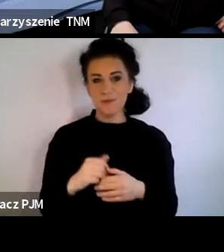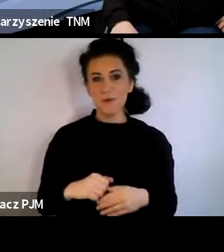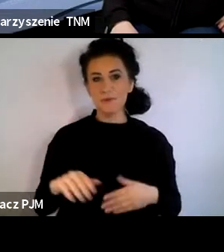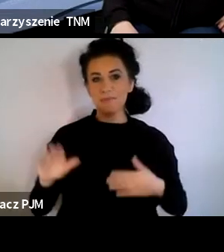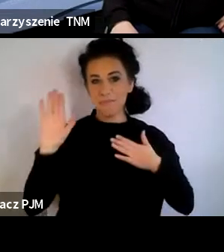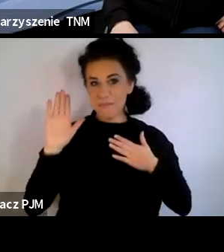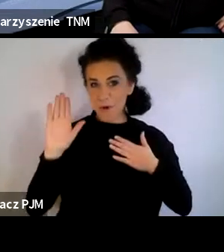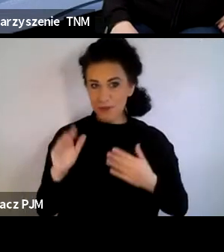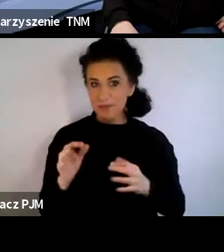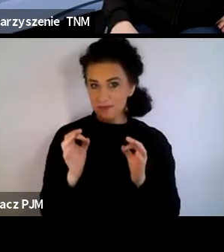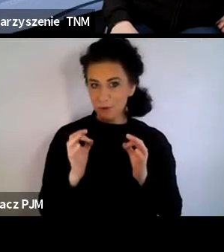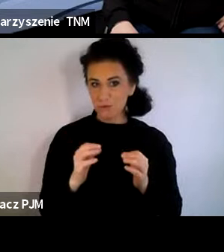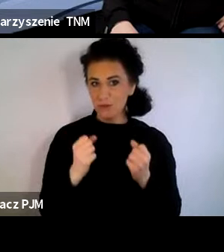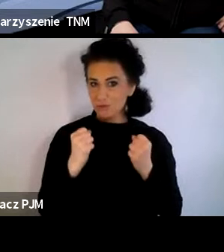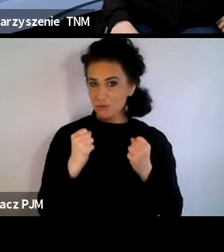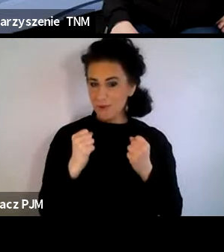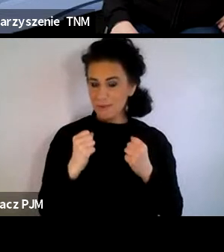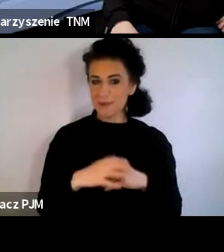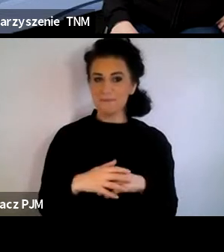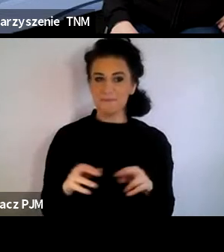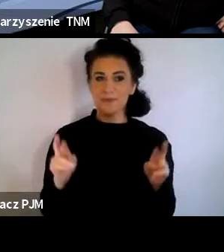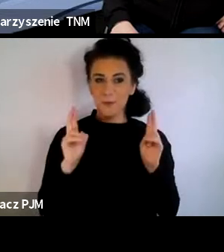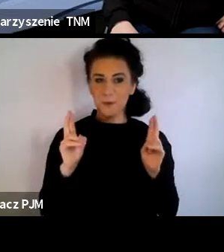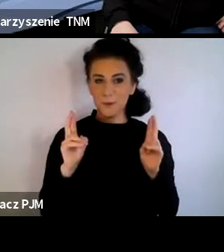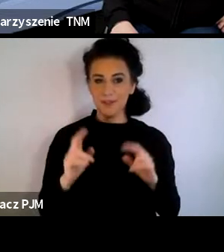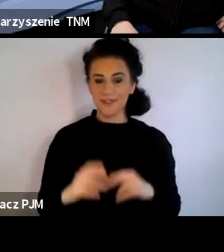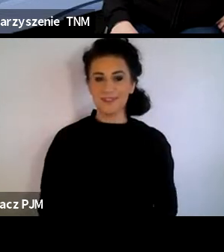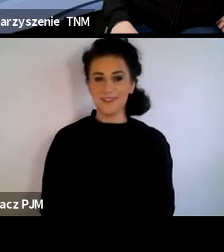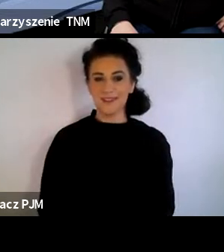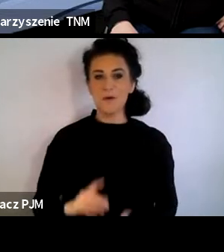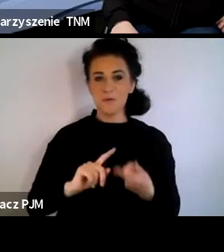no to nie ma wyjścia. Politechnika bardzo chętnie przyjedzie.